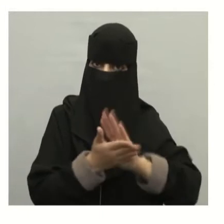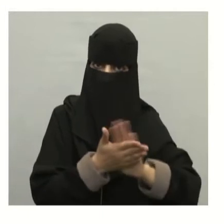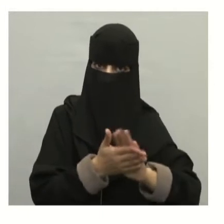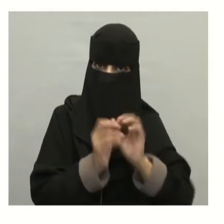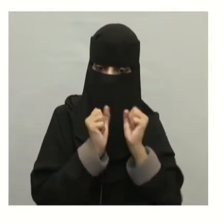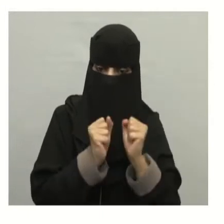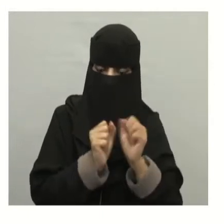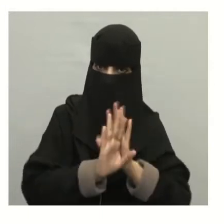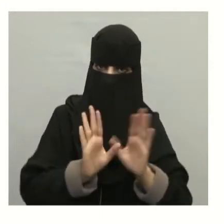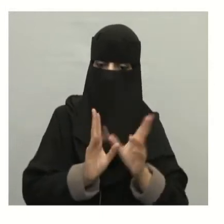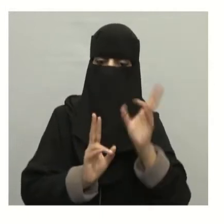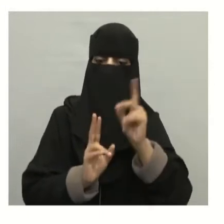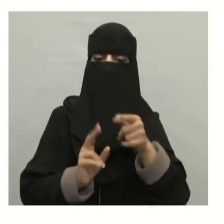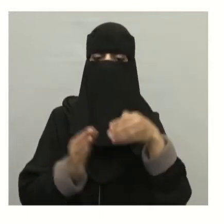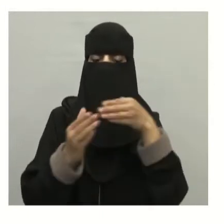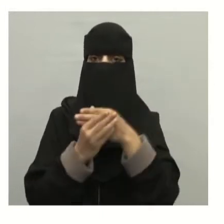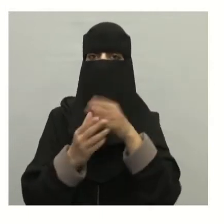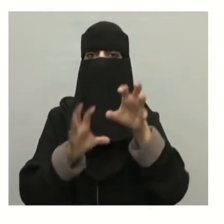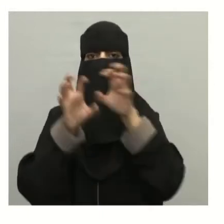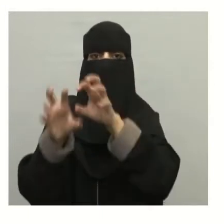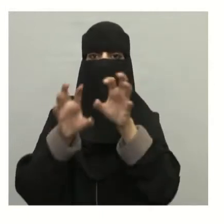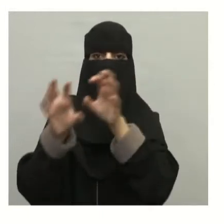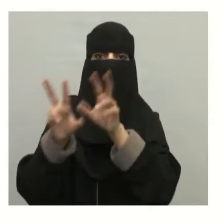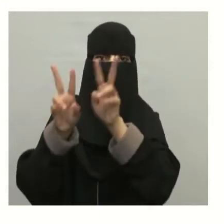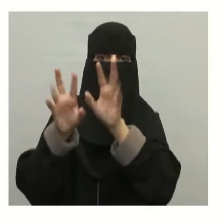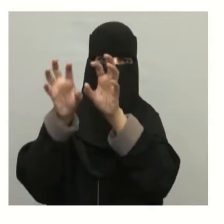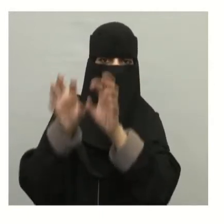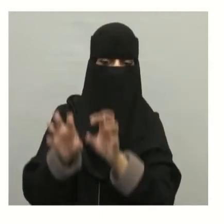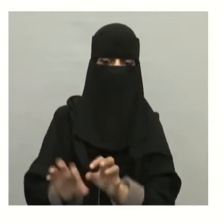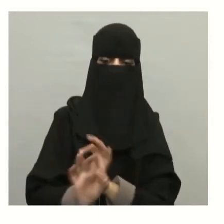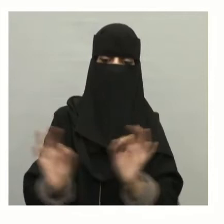بمنشفة جافة إلى مكانها.